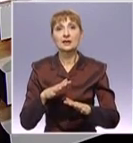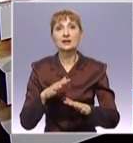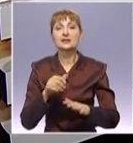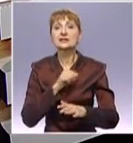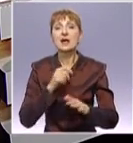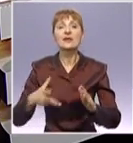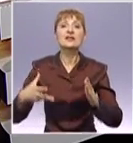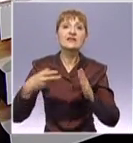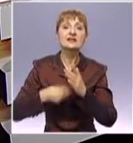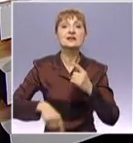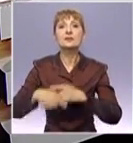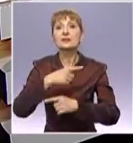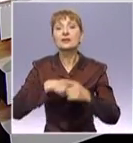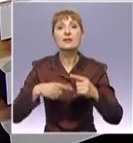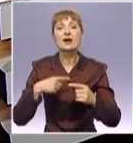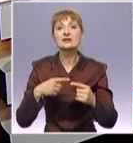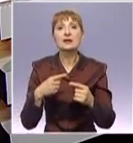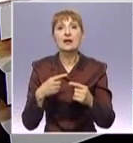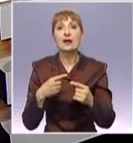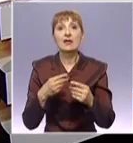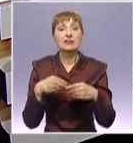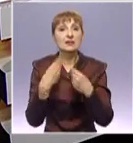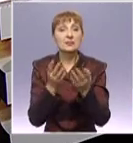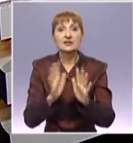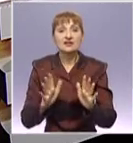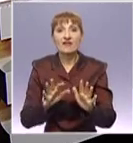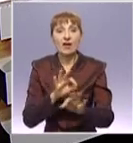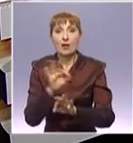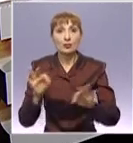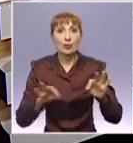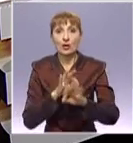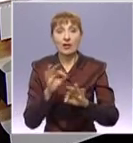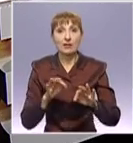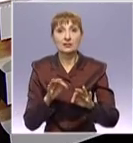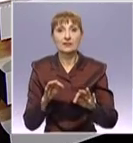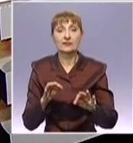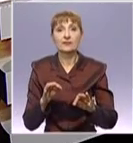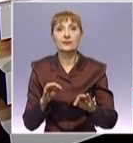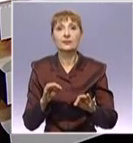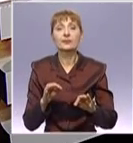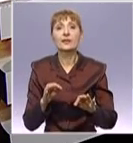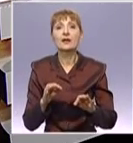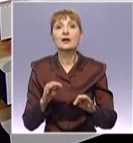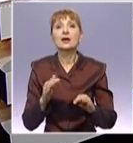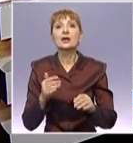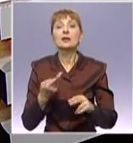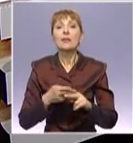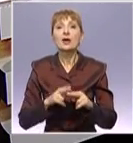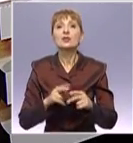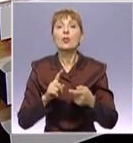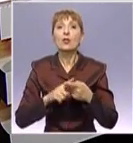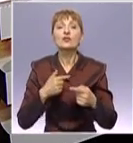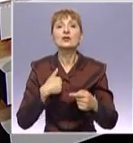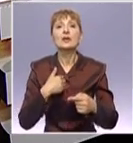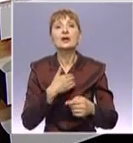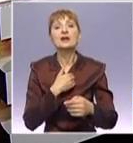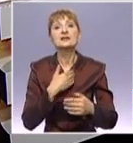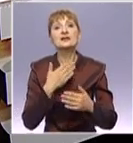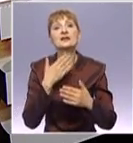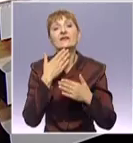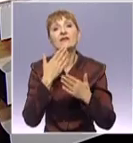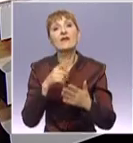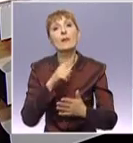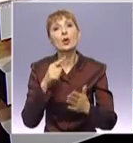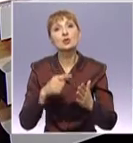инвесторы, предприниматели, то есть не представляют инновационных проектов, то есть мы можем раскрыть как бы. По этому поводу я хотел гостю задать